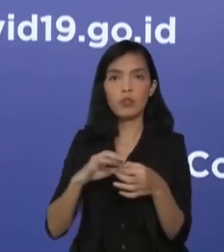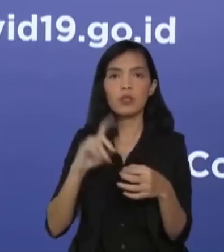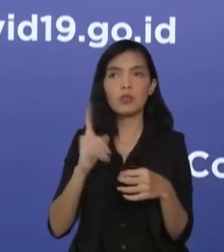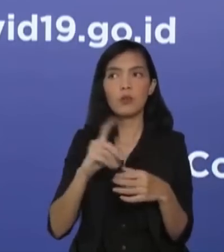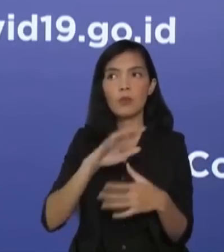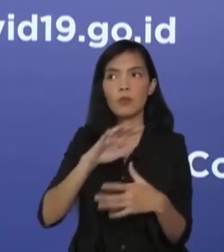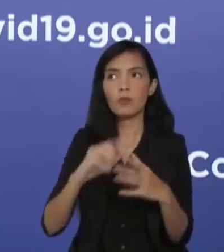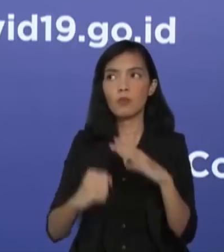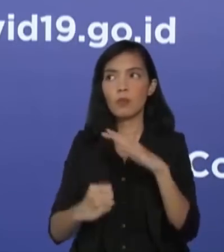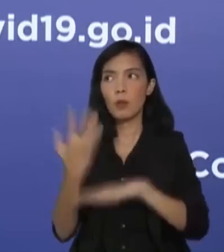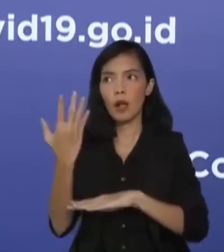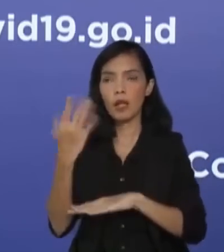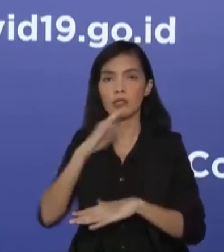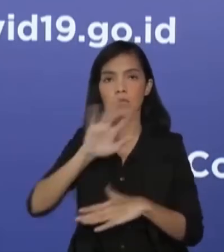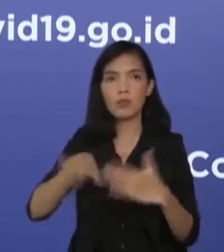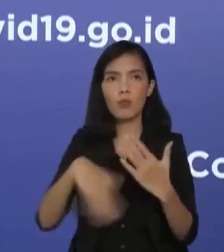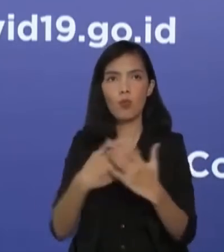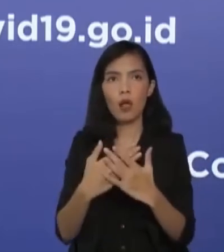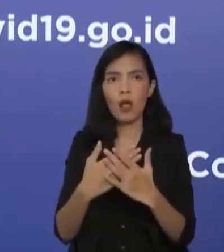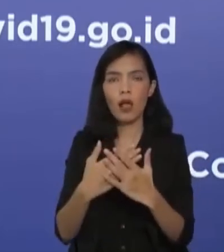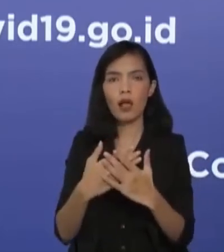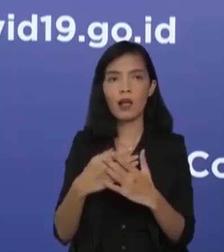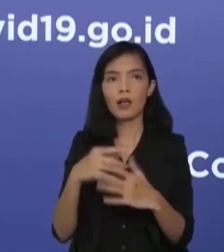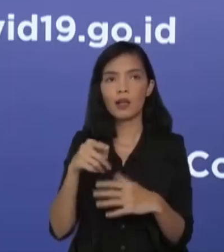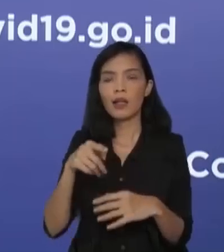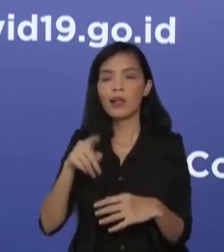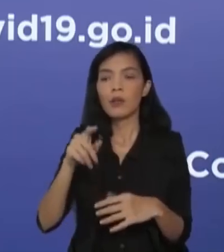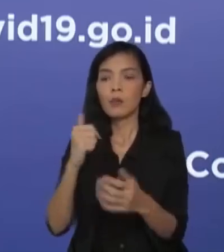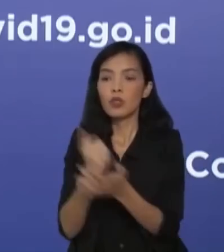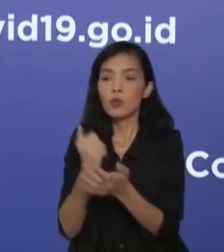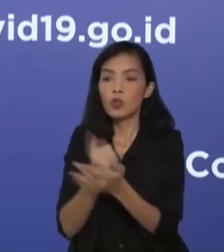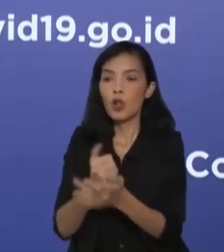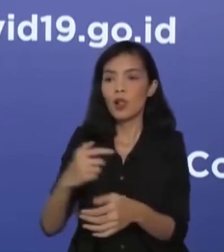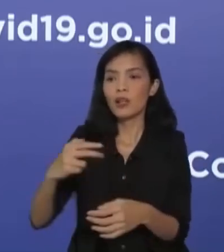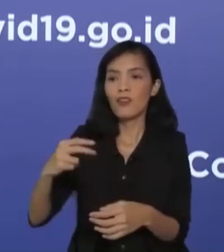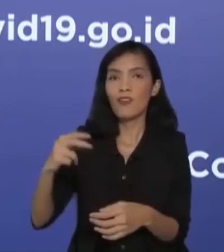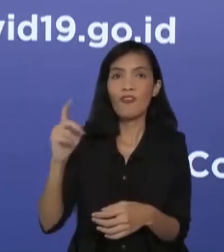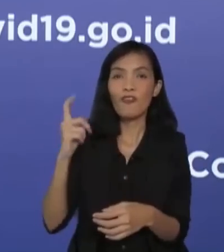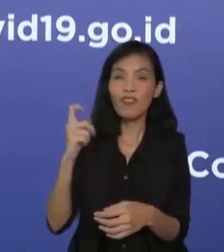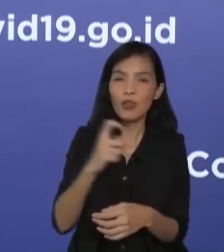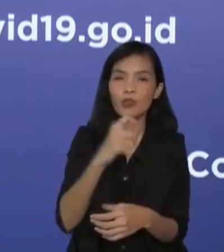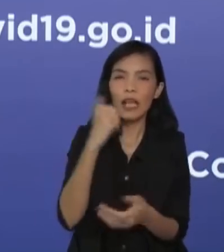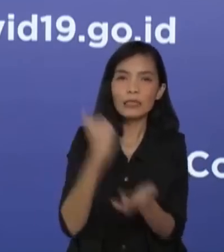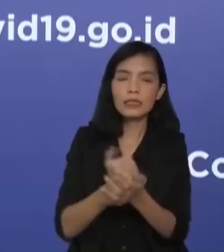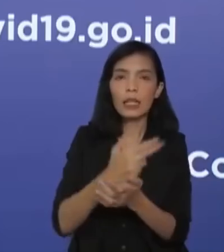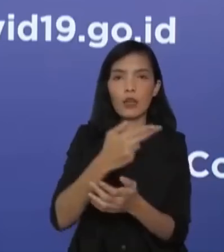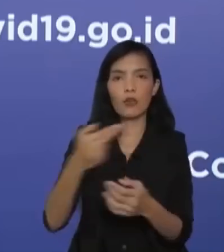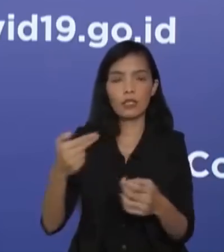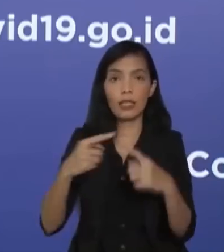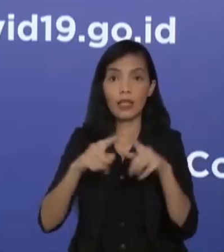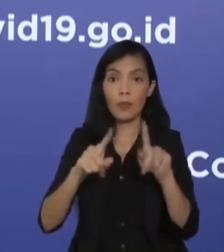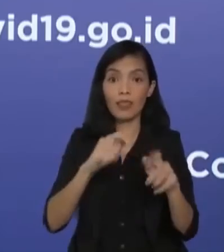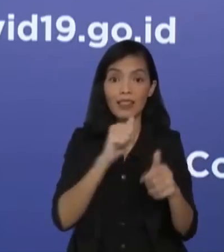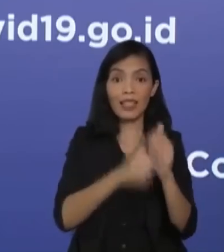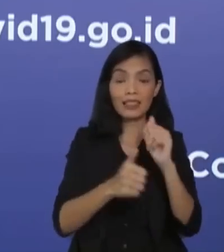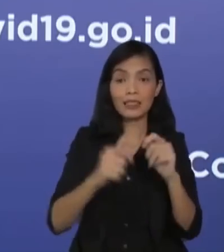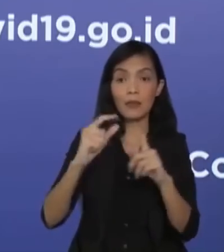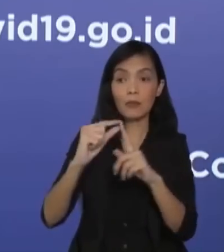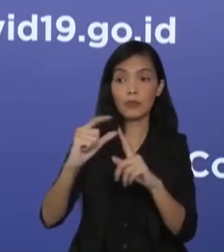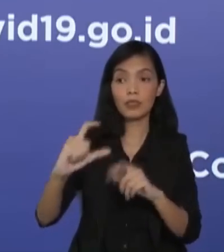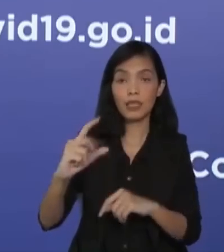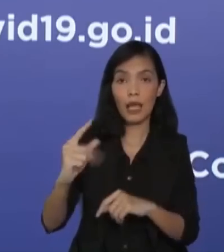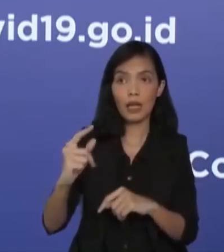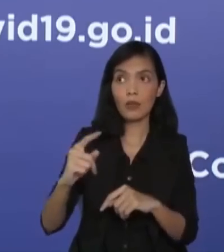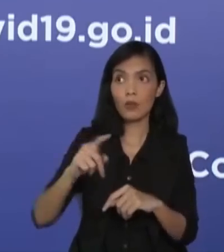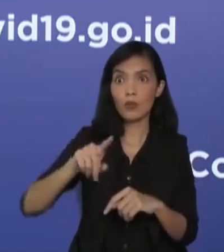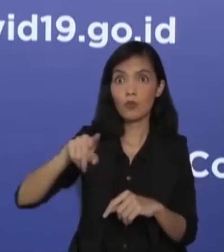semua pengembangannya menggunakan virus yang local transmission. Sedangkan test kit PCR yang ada, yang